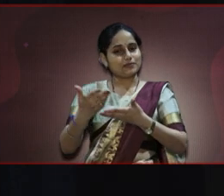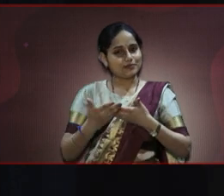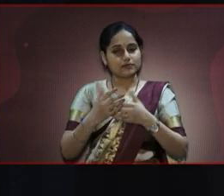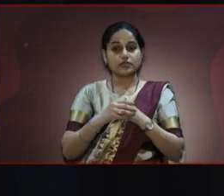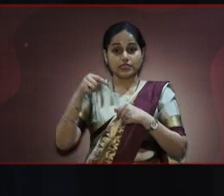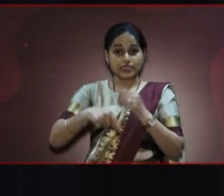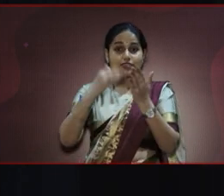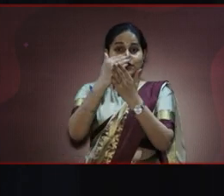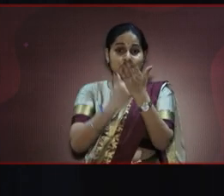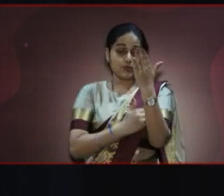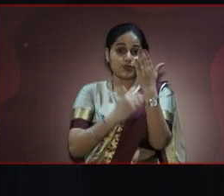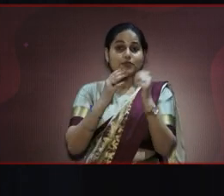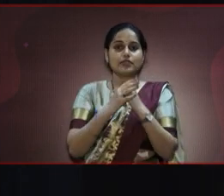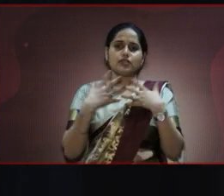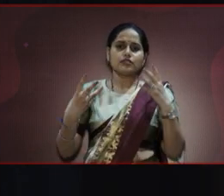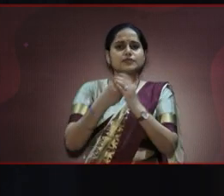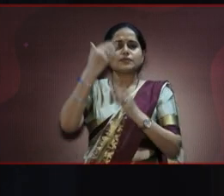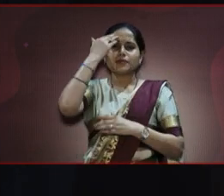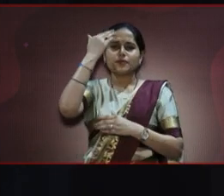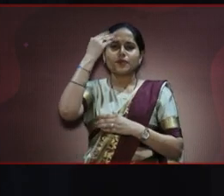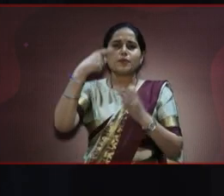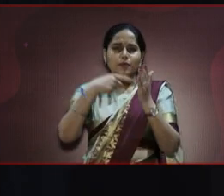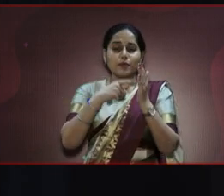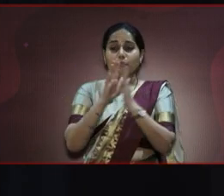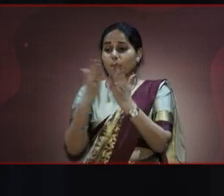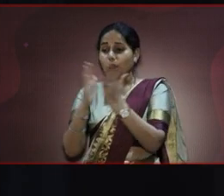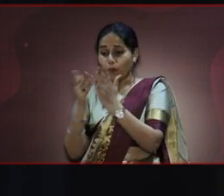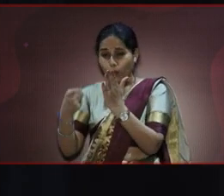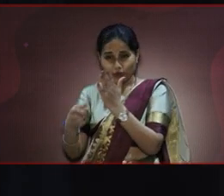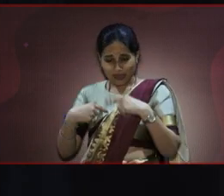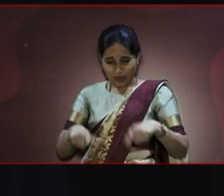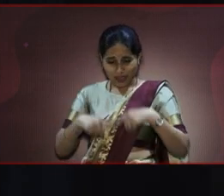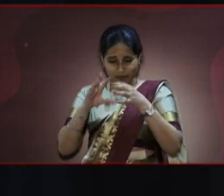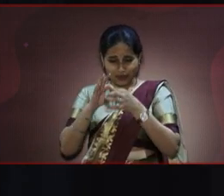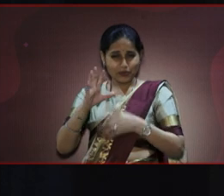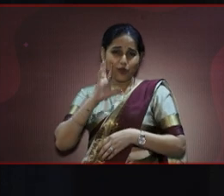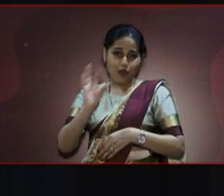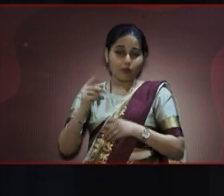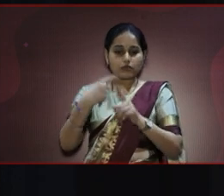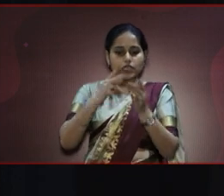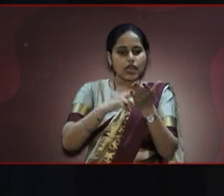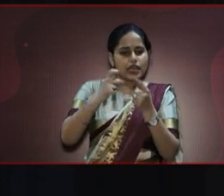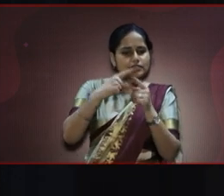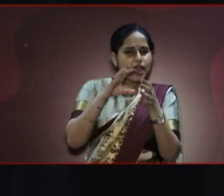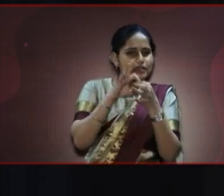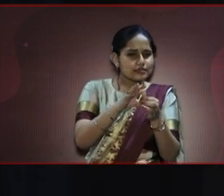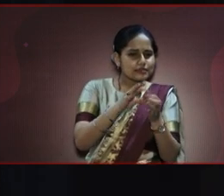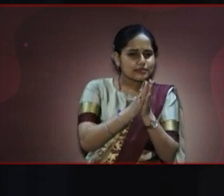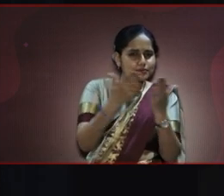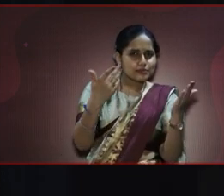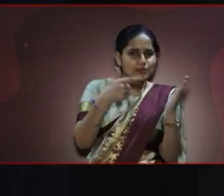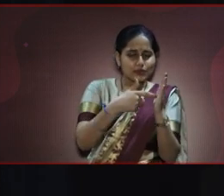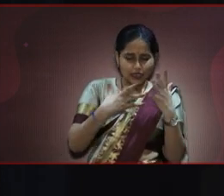जो कार्यक्रम है हम सब जानते हैं कि पुस्तकें कितनी महत्वपूर्ण हैं और NCERT की पुस्तकों के लिए किस प्रकार